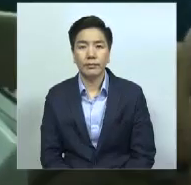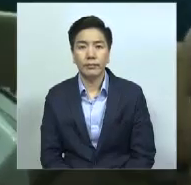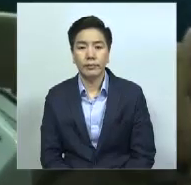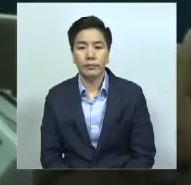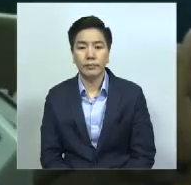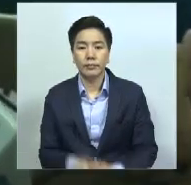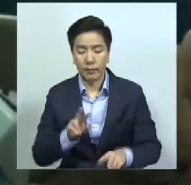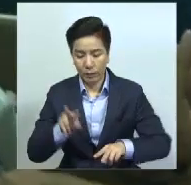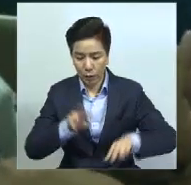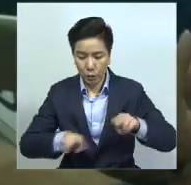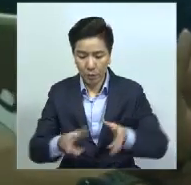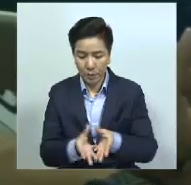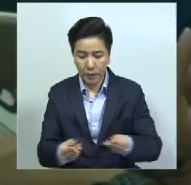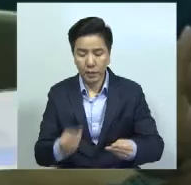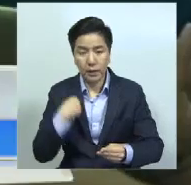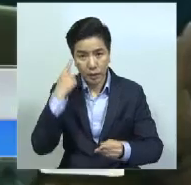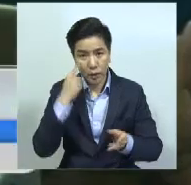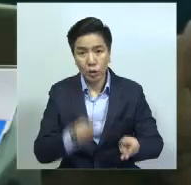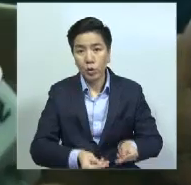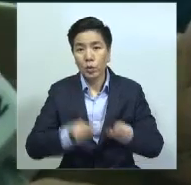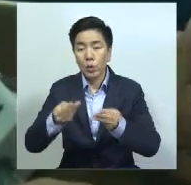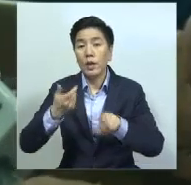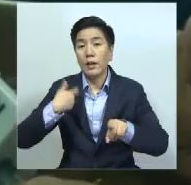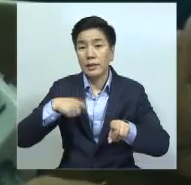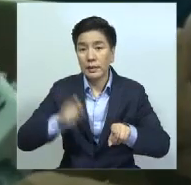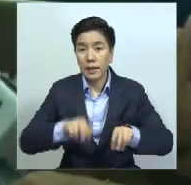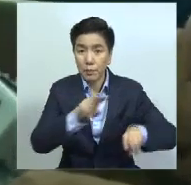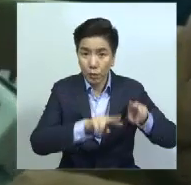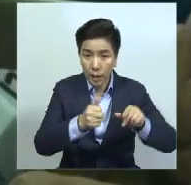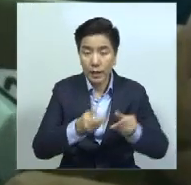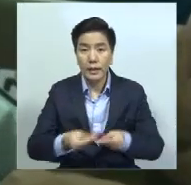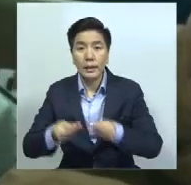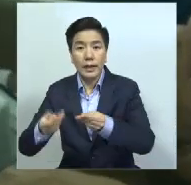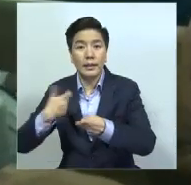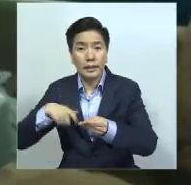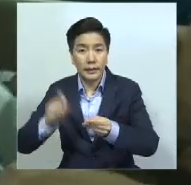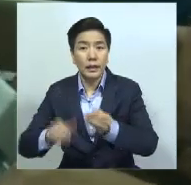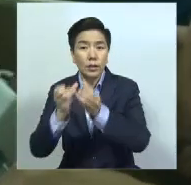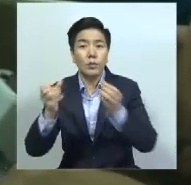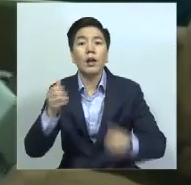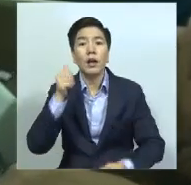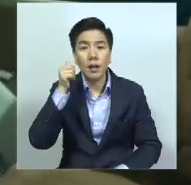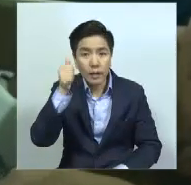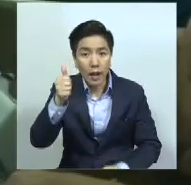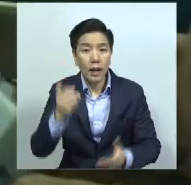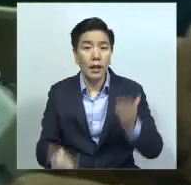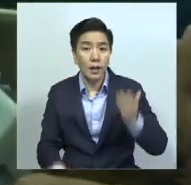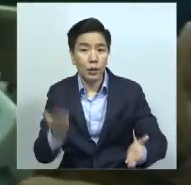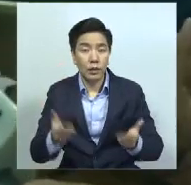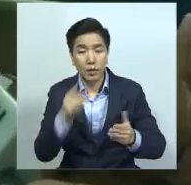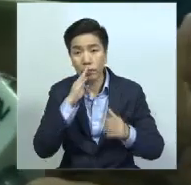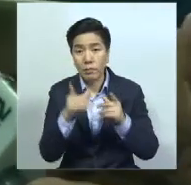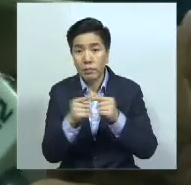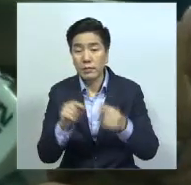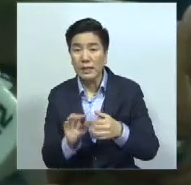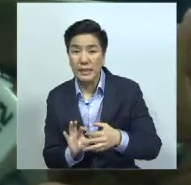ผู้ตรวจการแผ่นดินมีอำนาจที่จะส่งเรื่องไปศาลปกครองหรือศาลรัฐธรรมนูญก็ได้แล้วแต่รูปเรื่องถ้าเป็นเรื่องที่มี